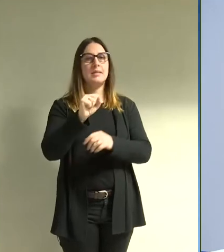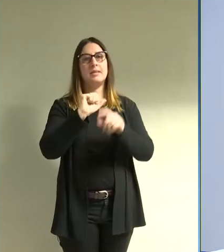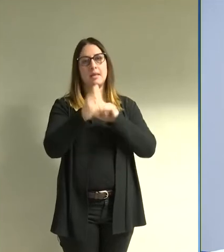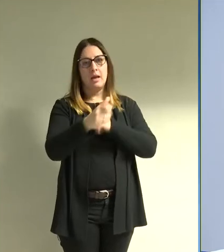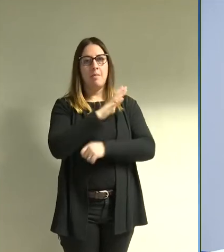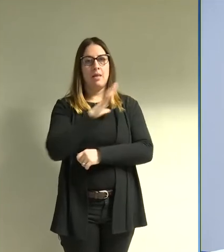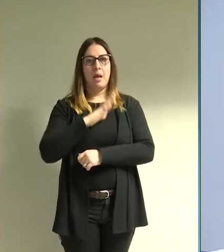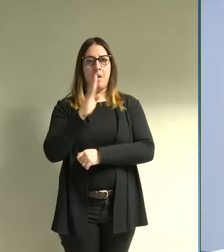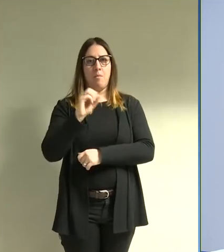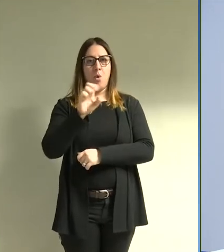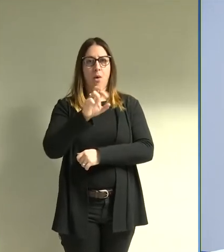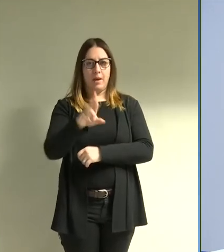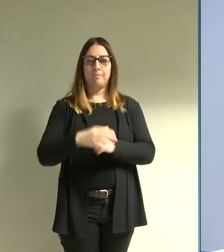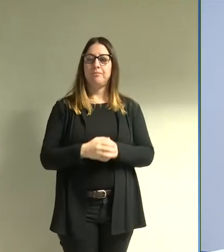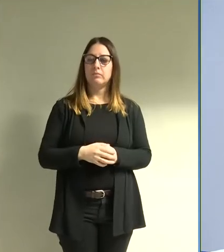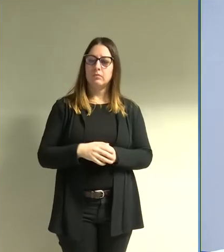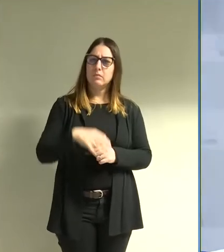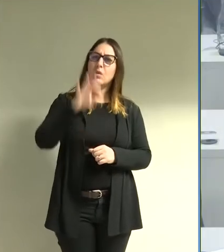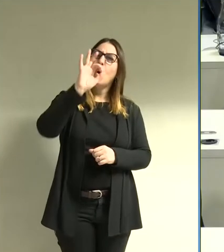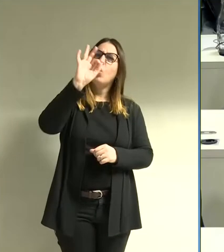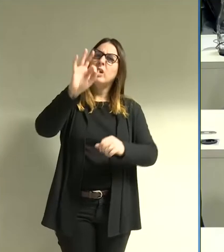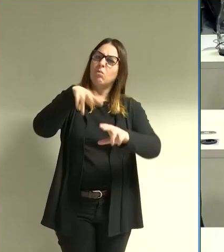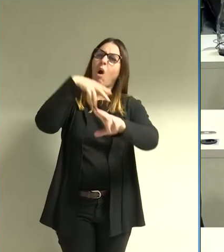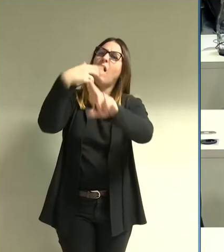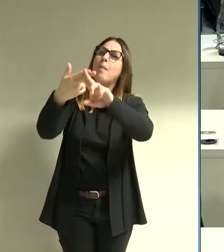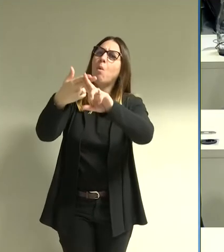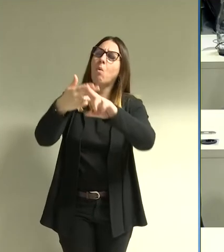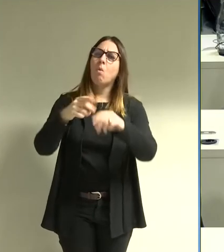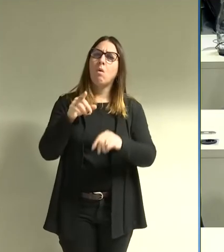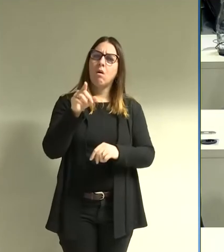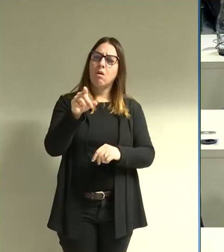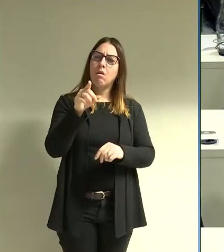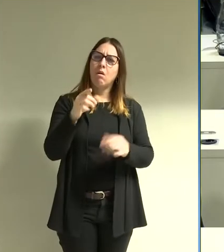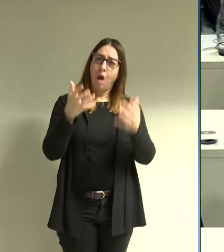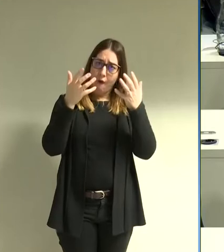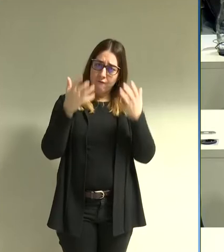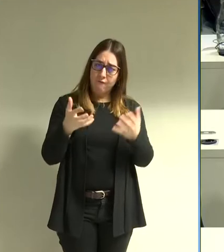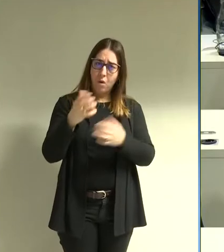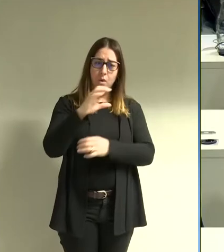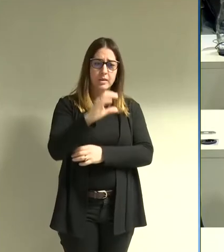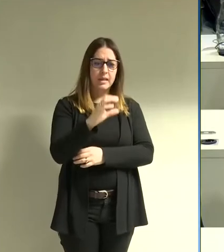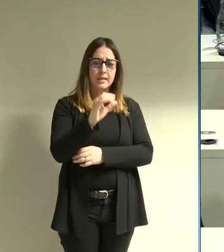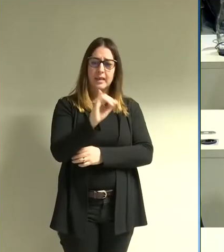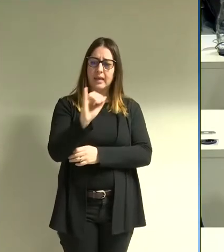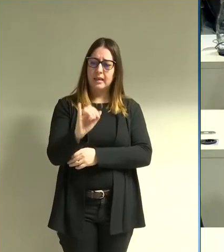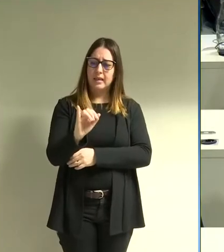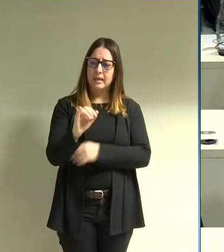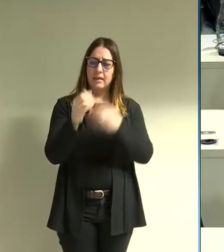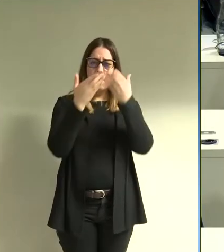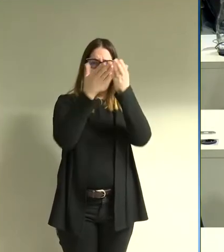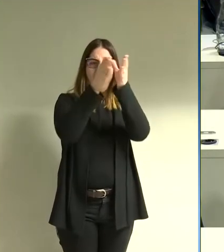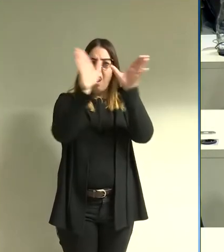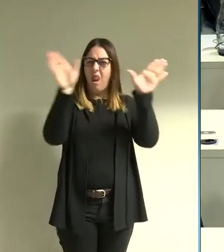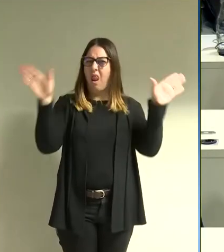oui je réponds au fait que vous souhaitiez ouvrir les cci le plus largement possible